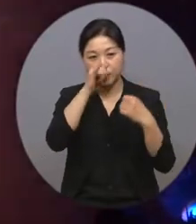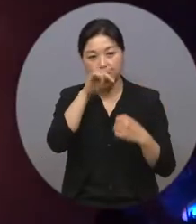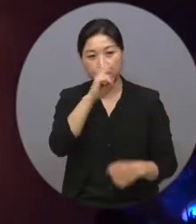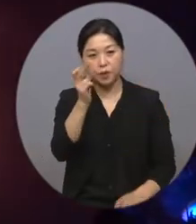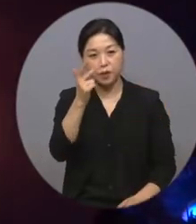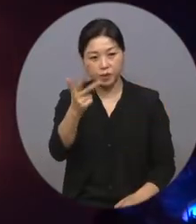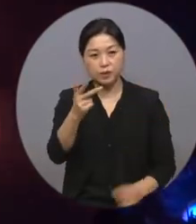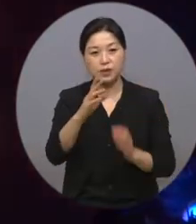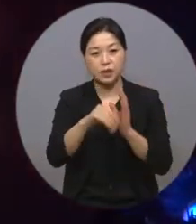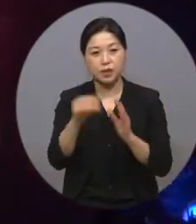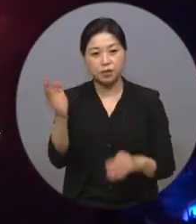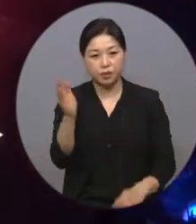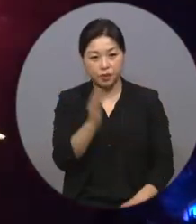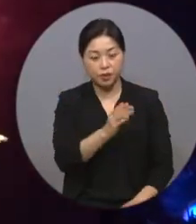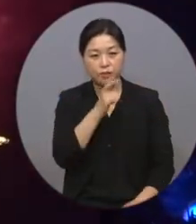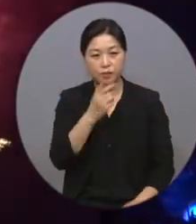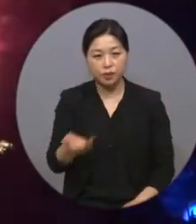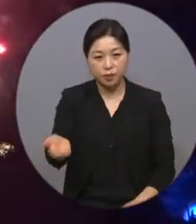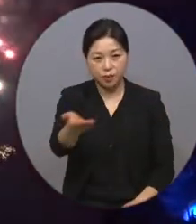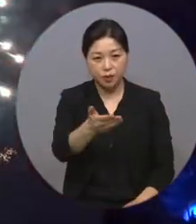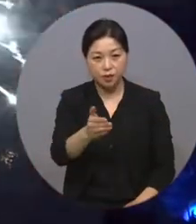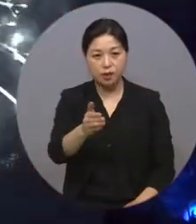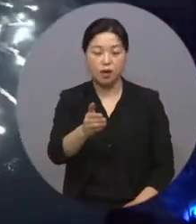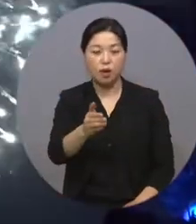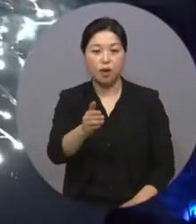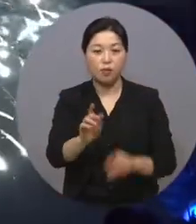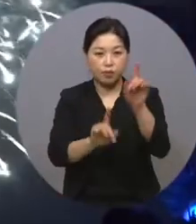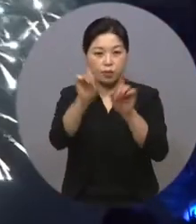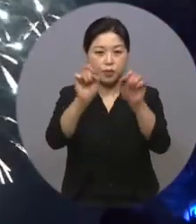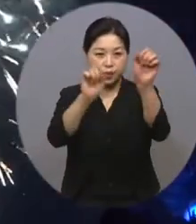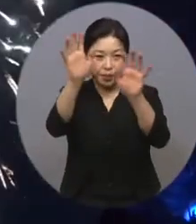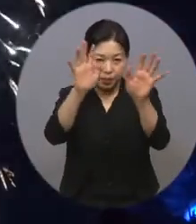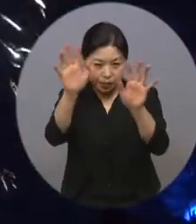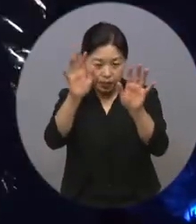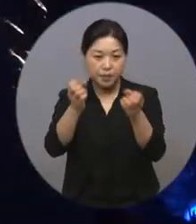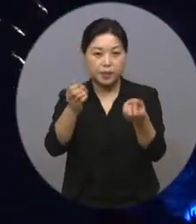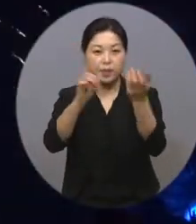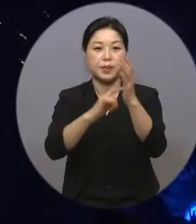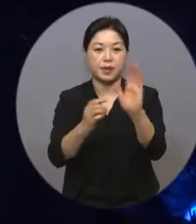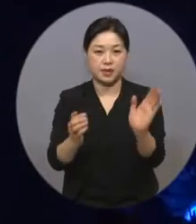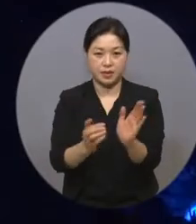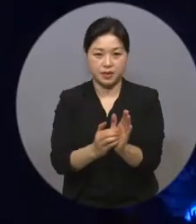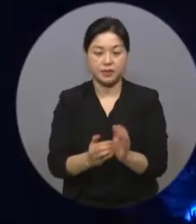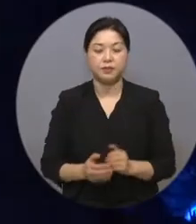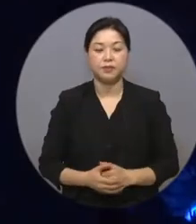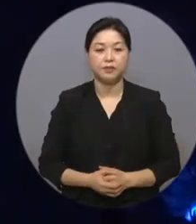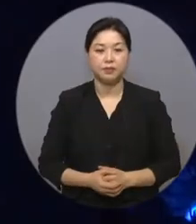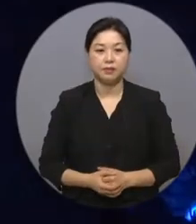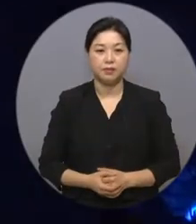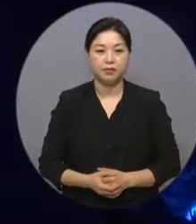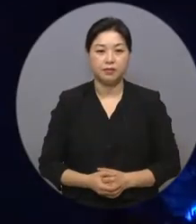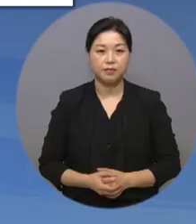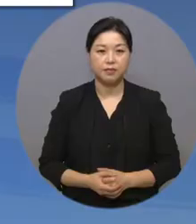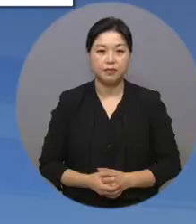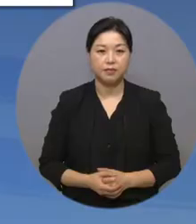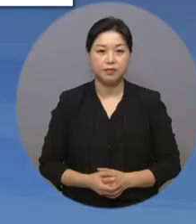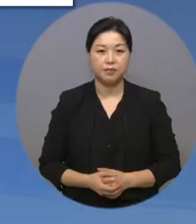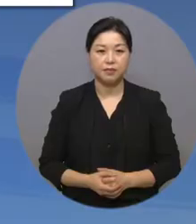7시부터는 예당호 수상 무대에서 펼쳐진 불꽃쇼가 펼쳐졌습니다. 복지TV 뉴스 조은빈입니다.